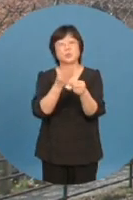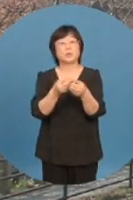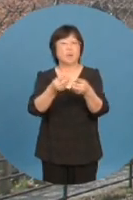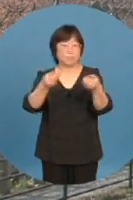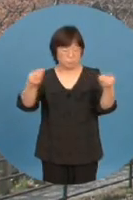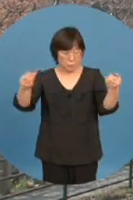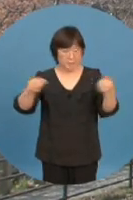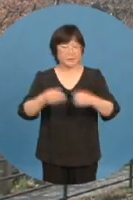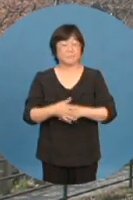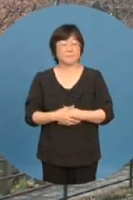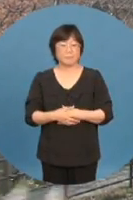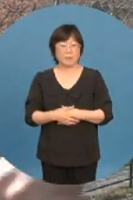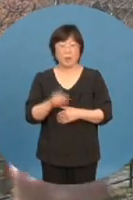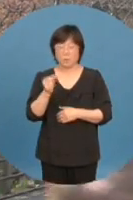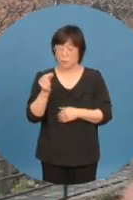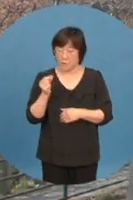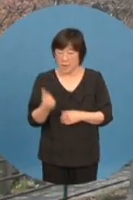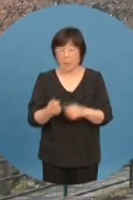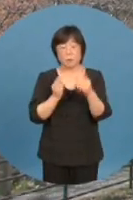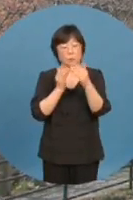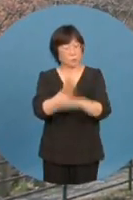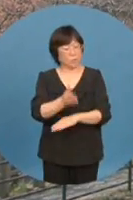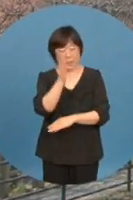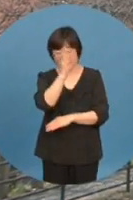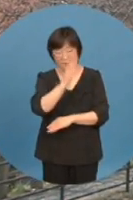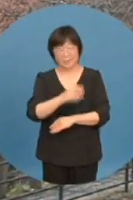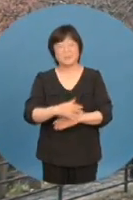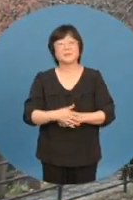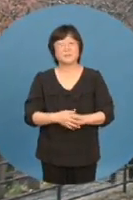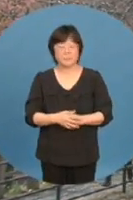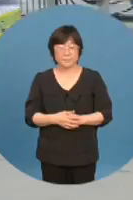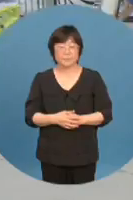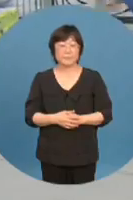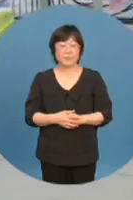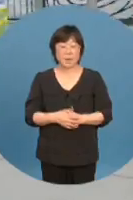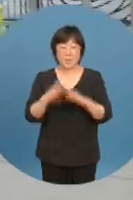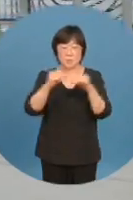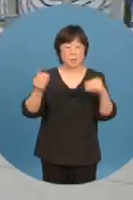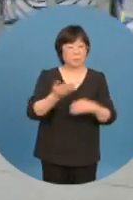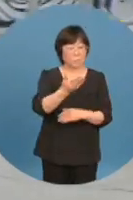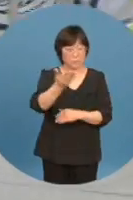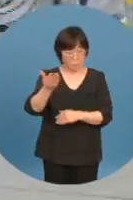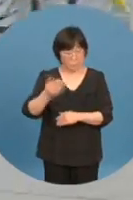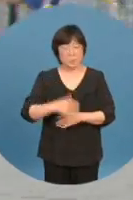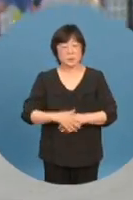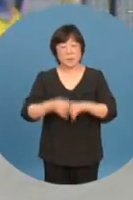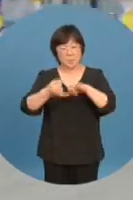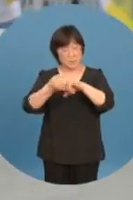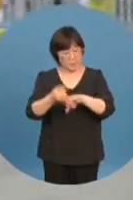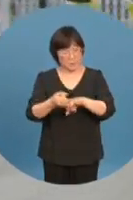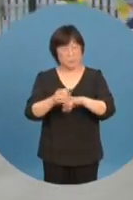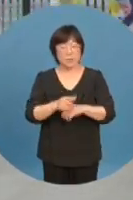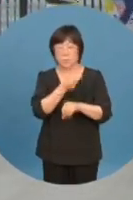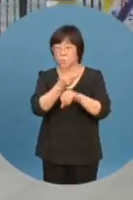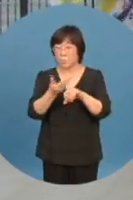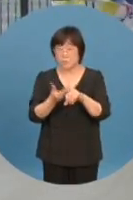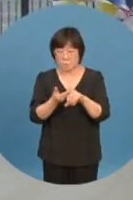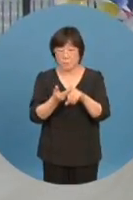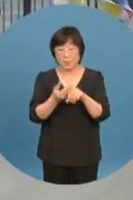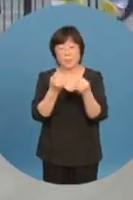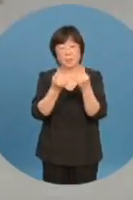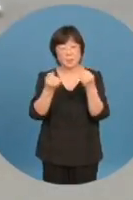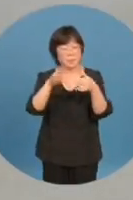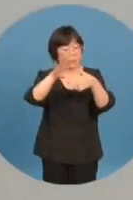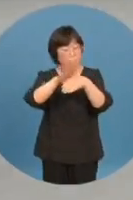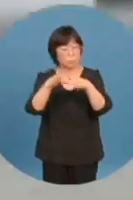ぶりなんですよね。これはこの機会逃すべきかというね。全国の皆さん方、ぜひこの機会に